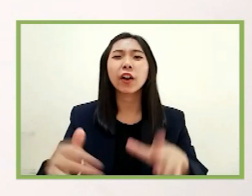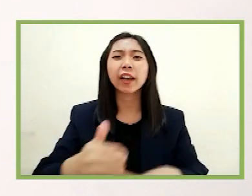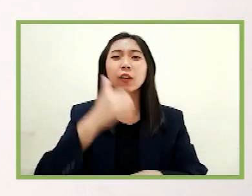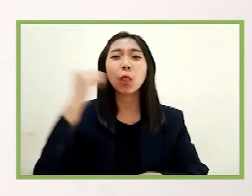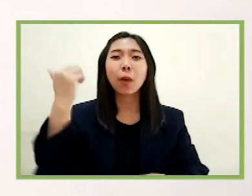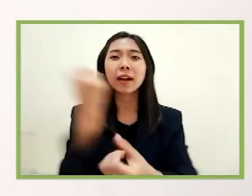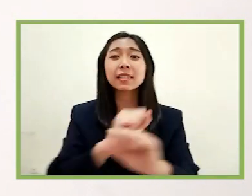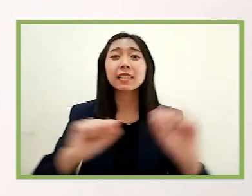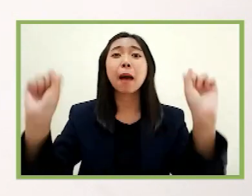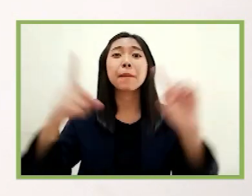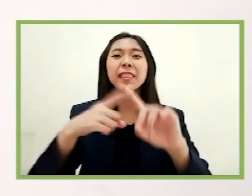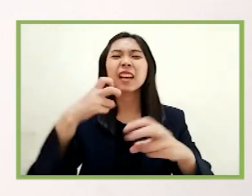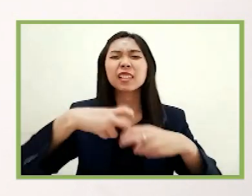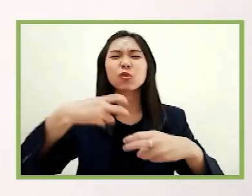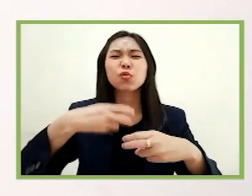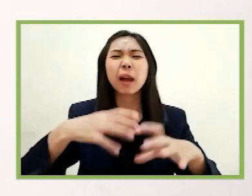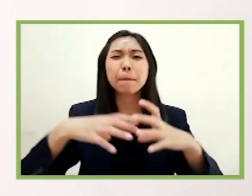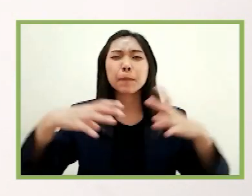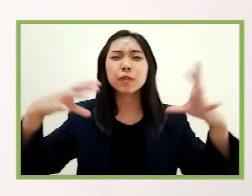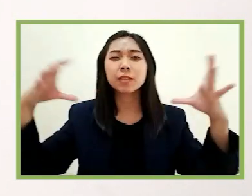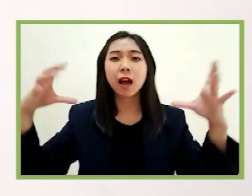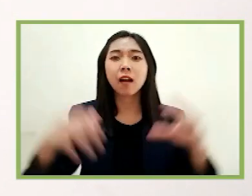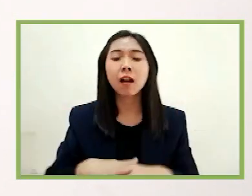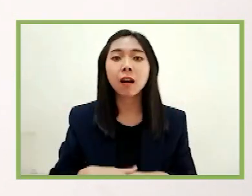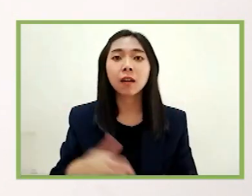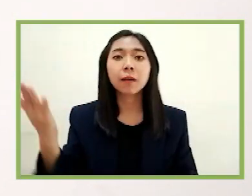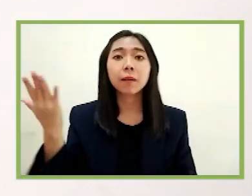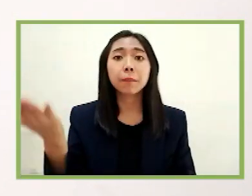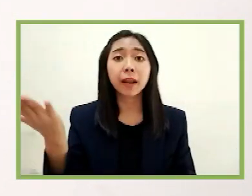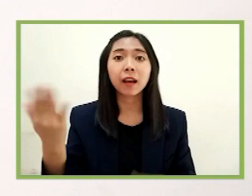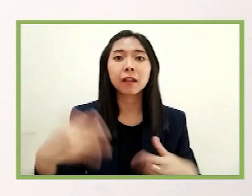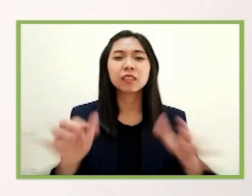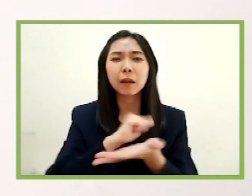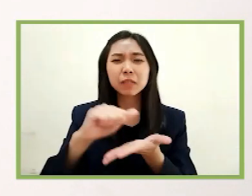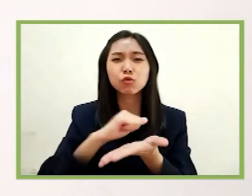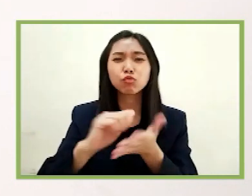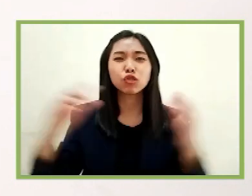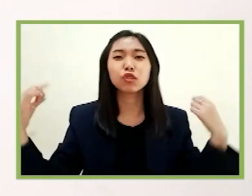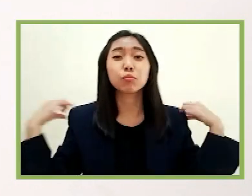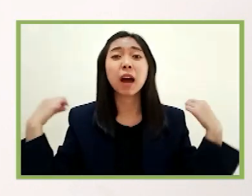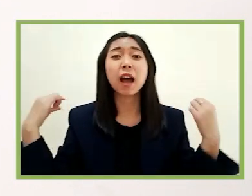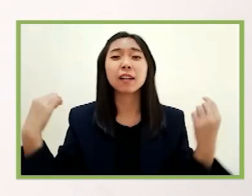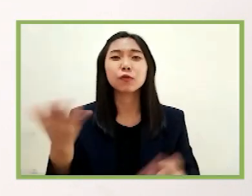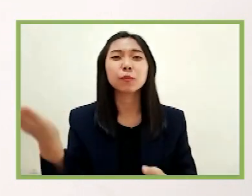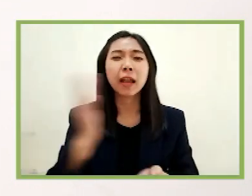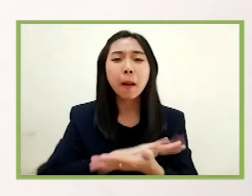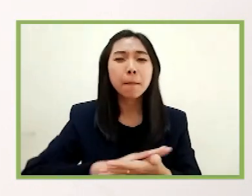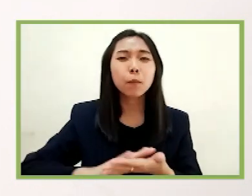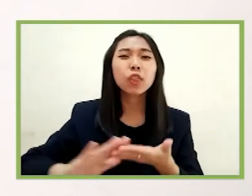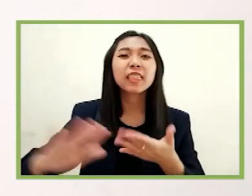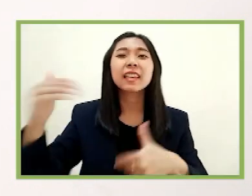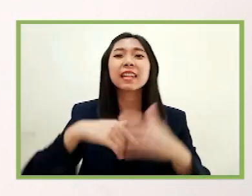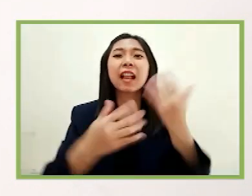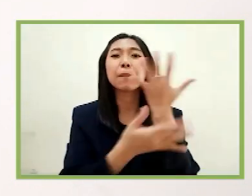dari kesusahan yang besar dan mereka telah mencuci jubah mereka dan membuatnya putih di dalam